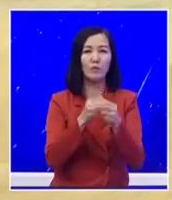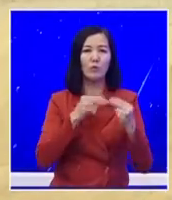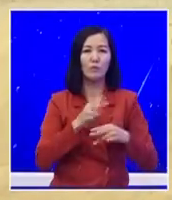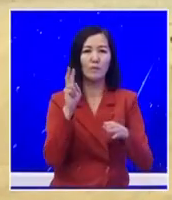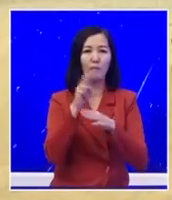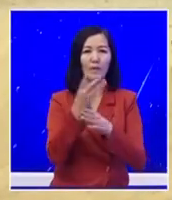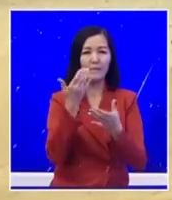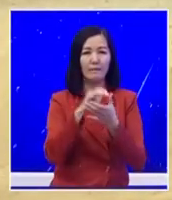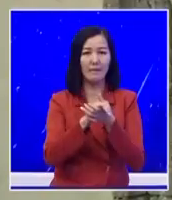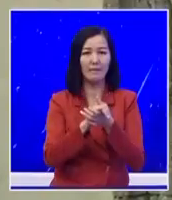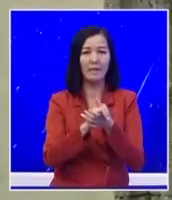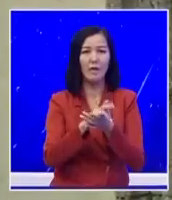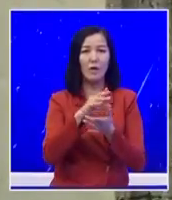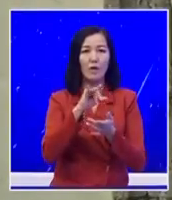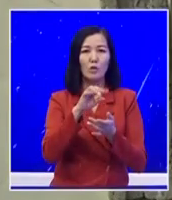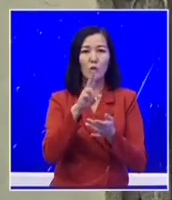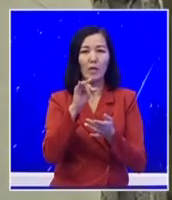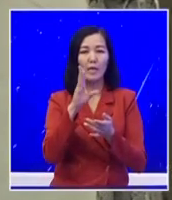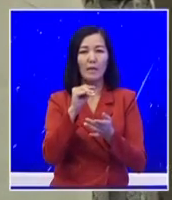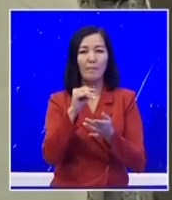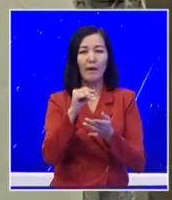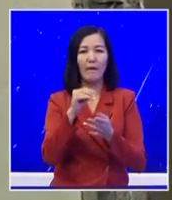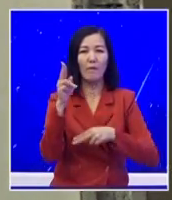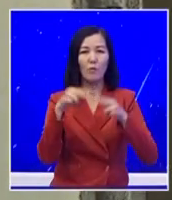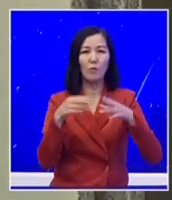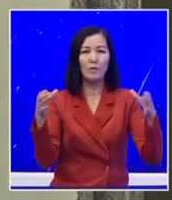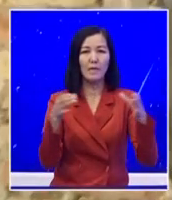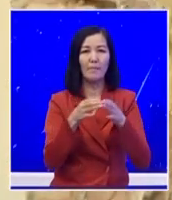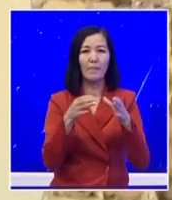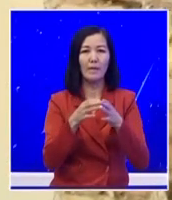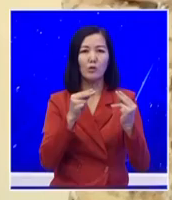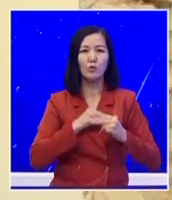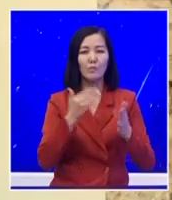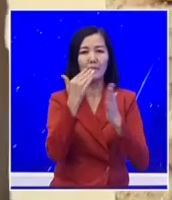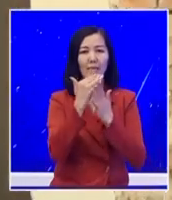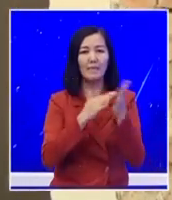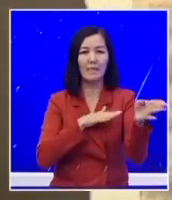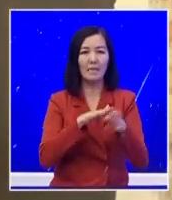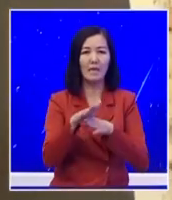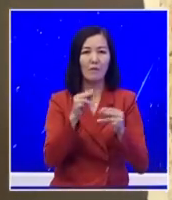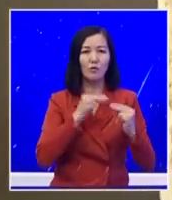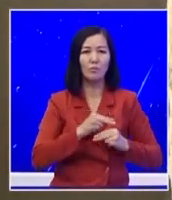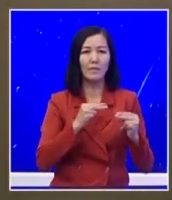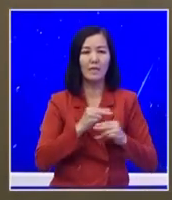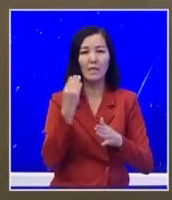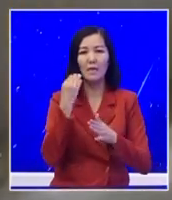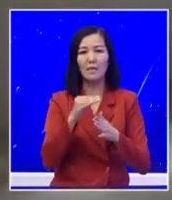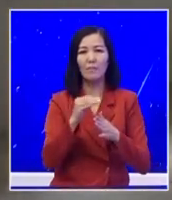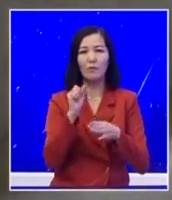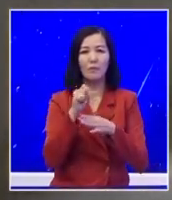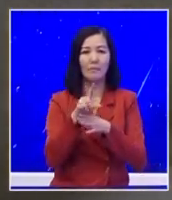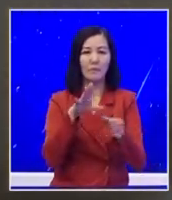жұмыс барысымен танысты. Жанболат Жүргенбаев мердігер компания өкілдеріне жұмыс кестесі мен атқарылып жатқан жұмыстар